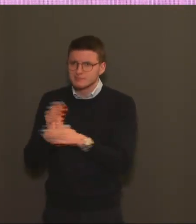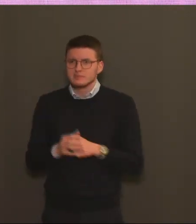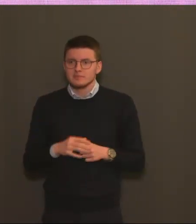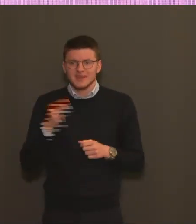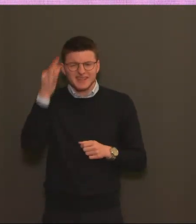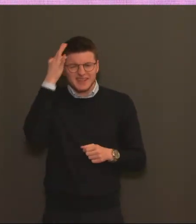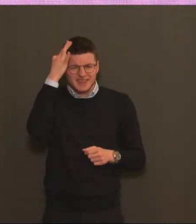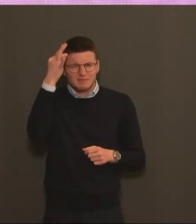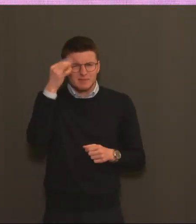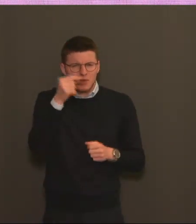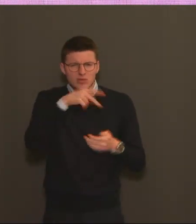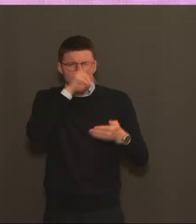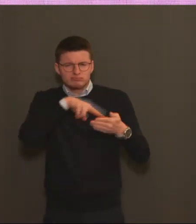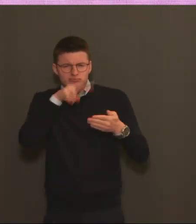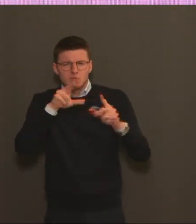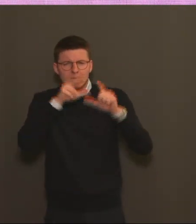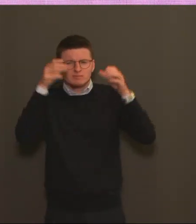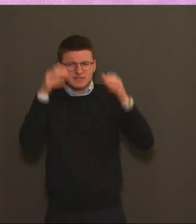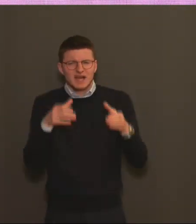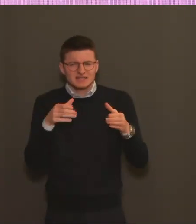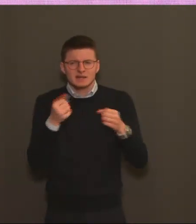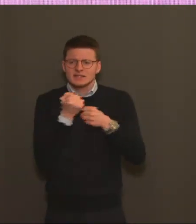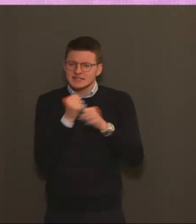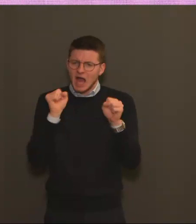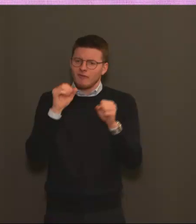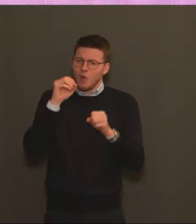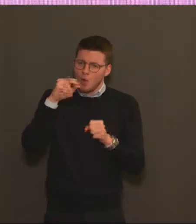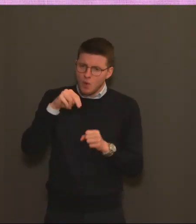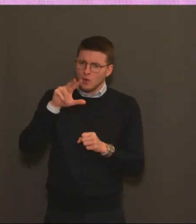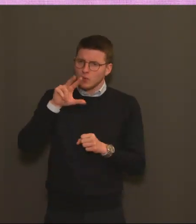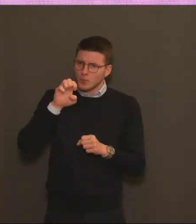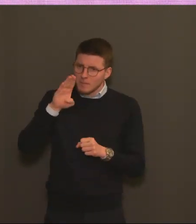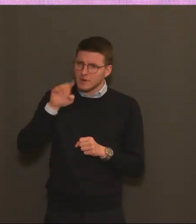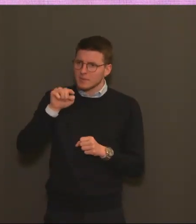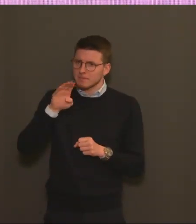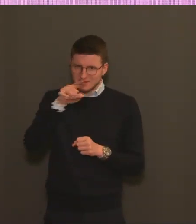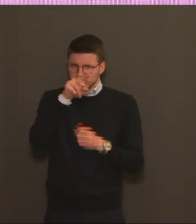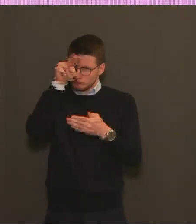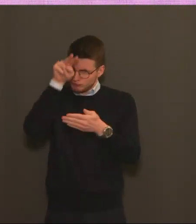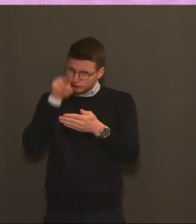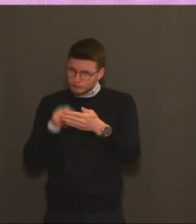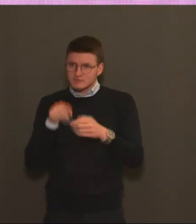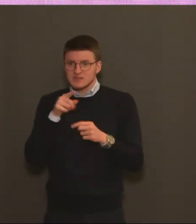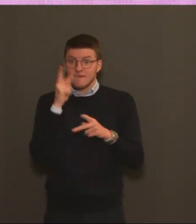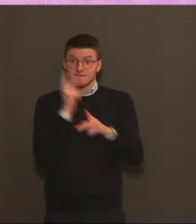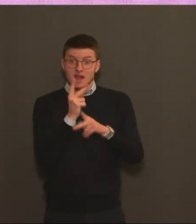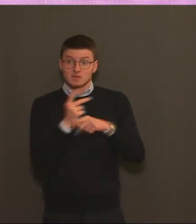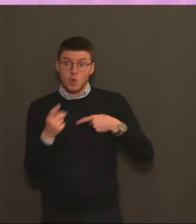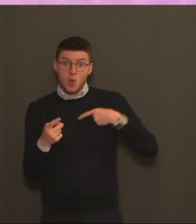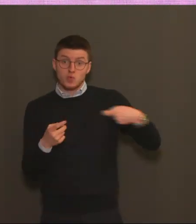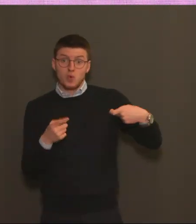website safeonweb.be, geef je malafide praktijken geen kans en kan een vaccinatie in alle veiligheid